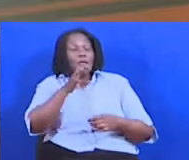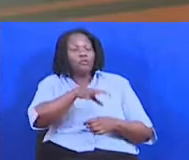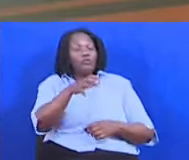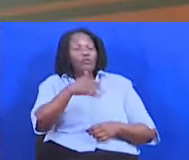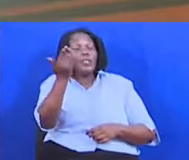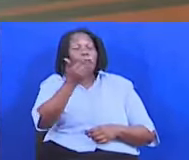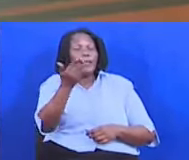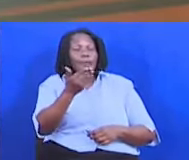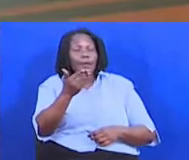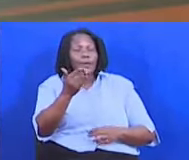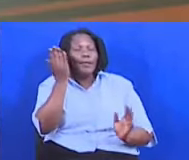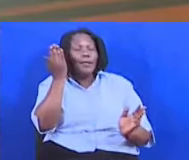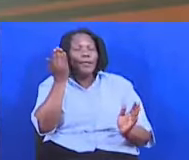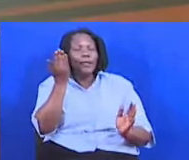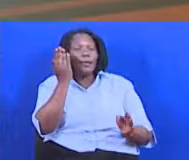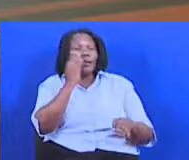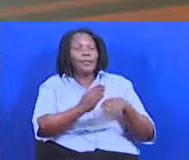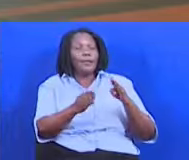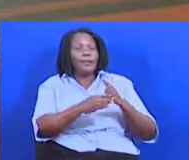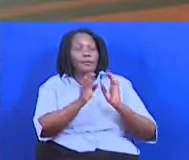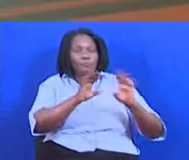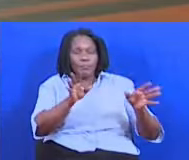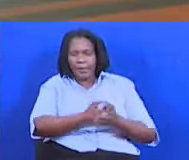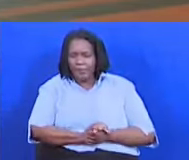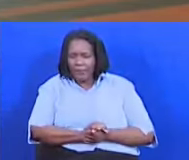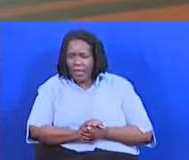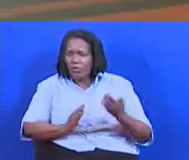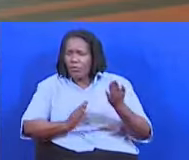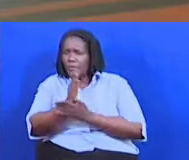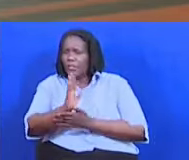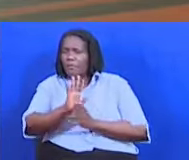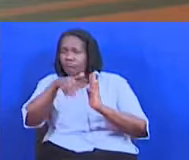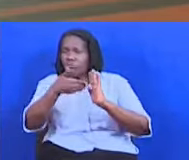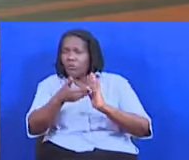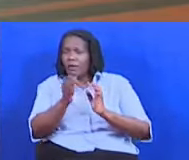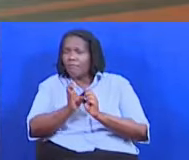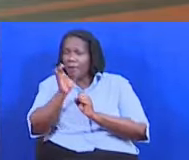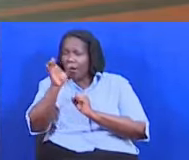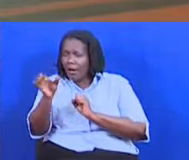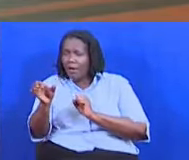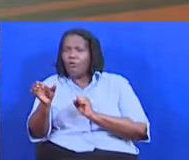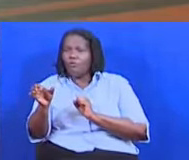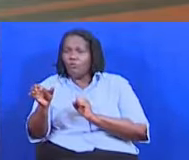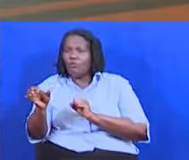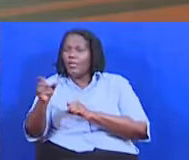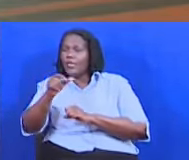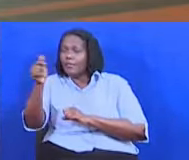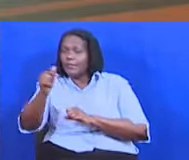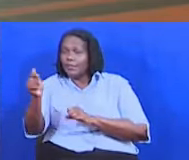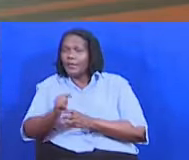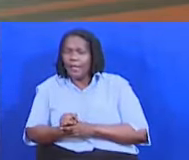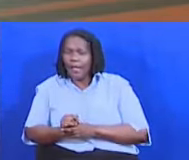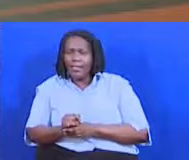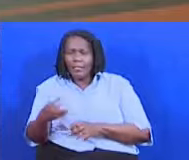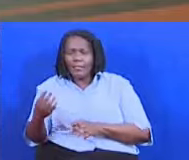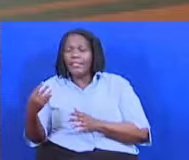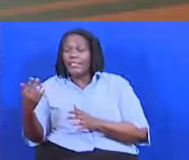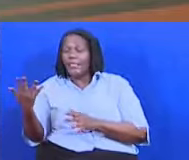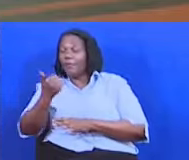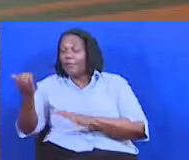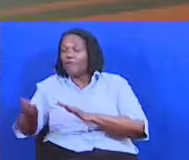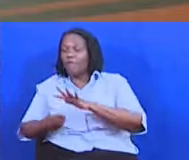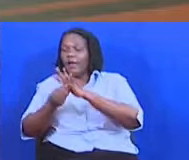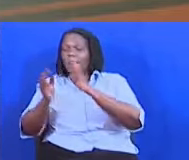Mheshimiwa Spika, kupitia mradi wa Tanzania Cities Transforming Infrastructure and Competitiveness Tactic unaofadhiliwa na Benki ya